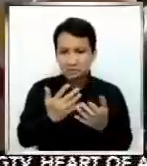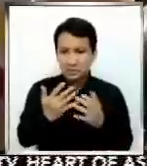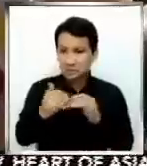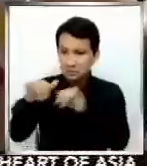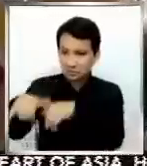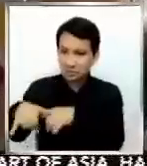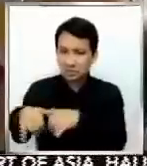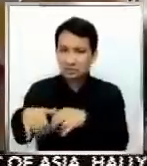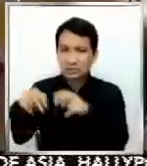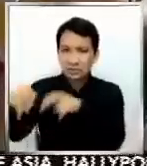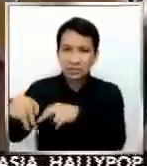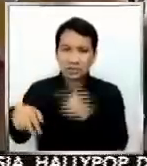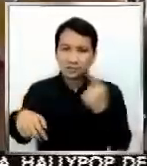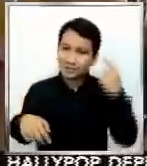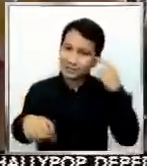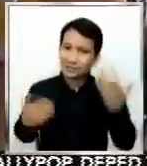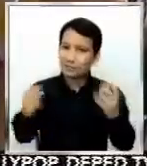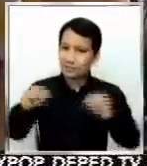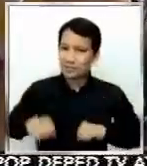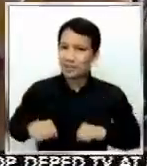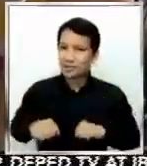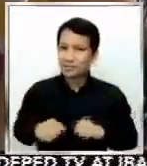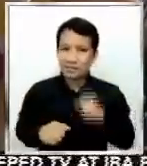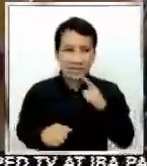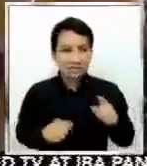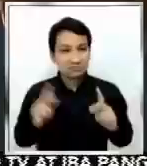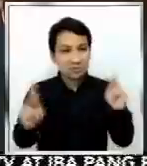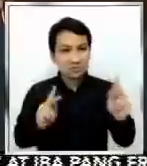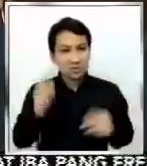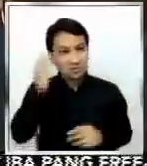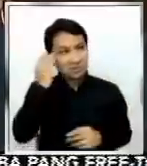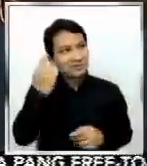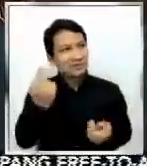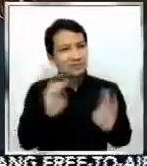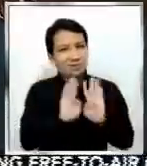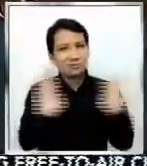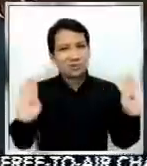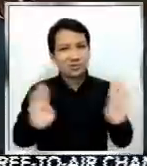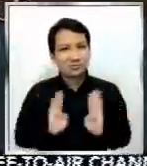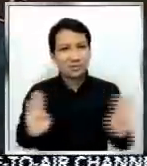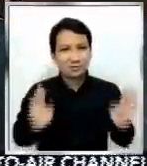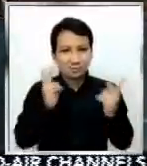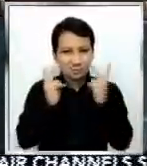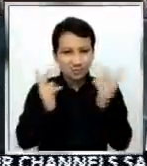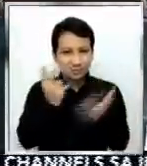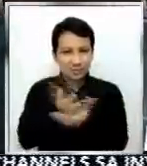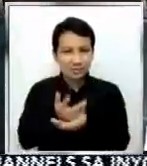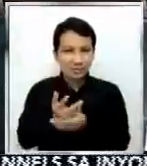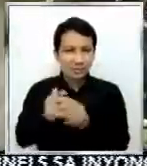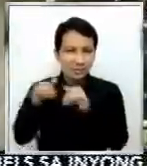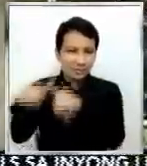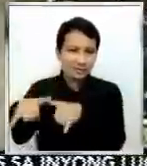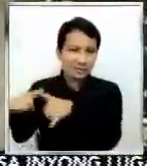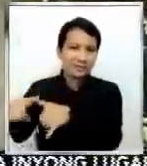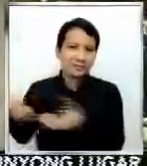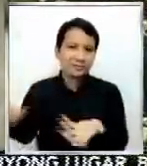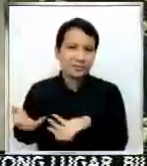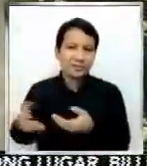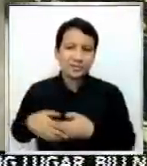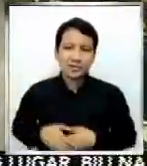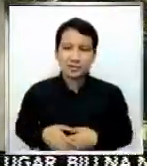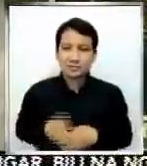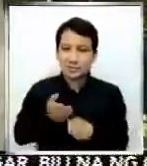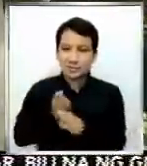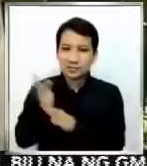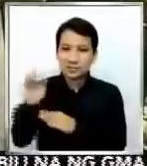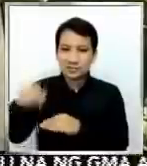na yun pwede na eh. Saka sa People's Park, akala na yun bukas. Sarado pa ma'am, kaya tumambay muna kami dito. Dumiretso po kami